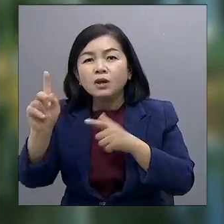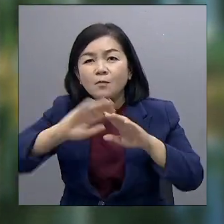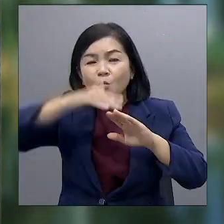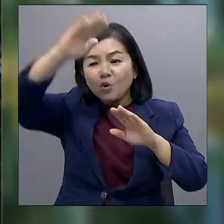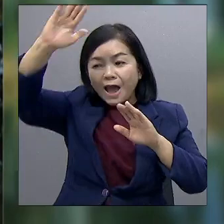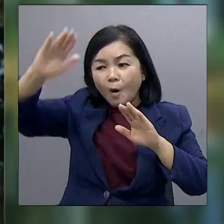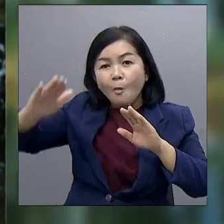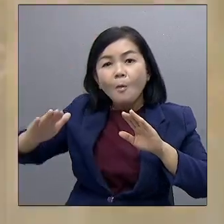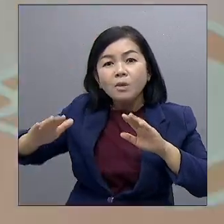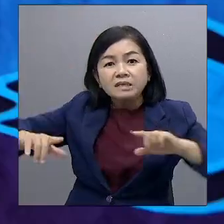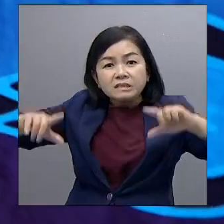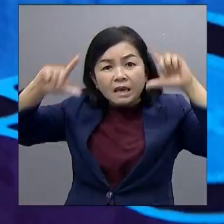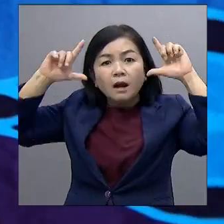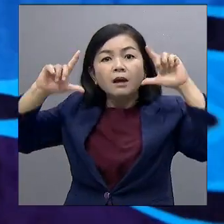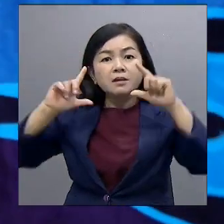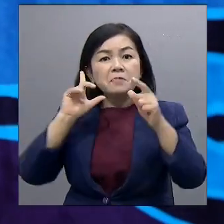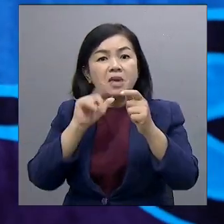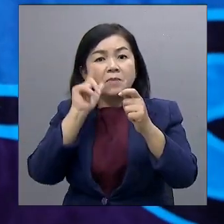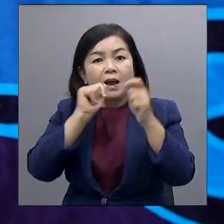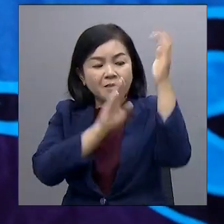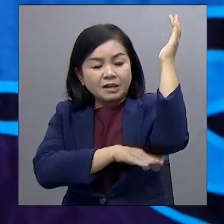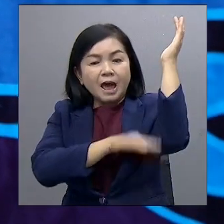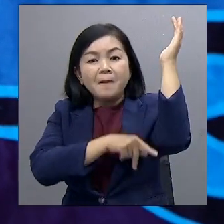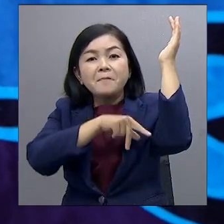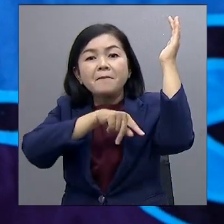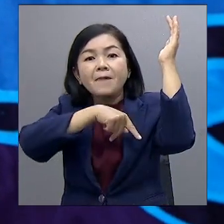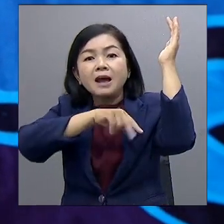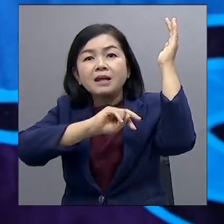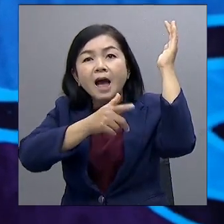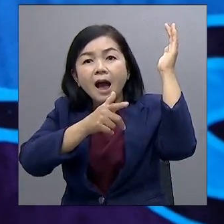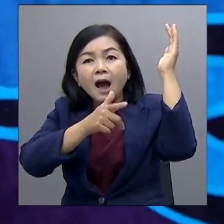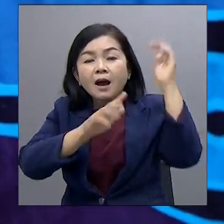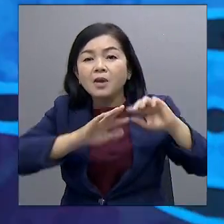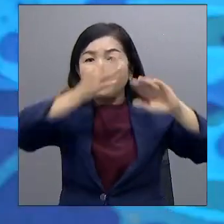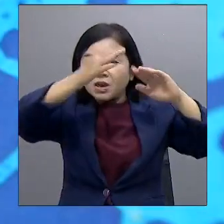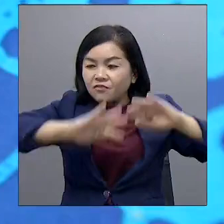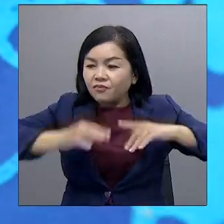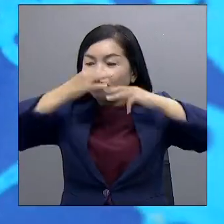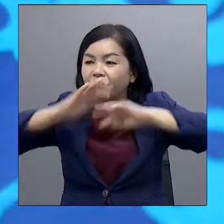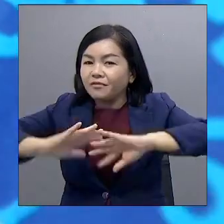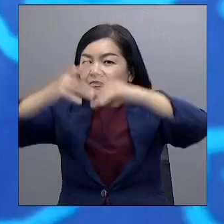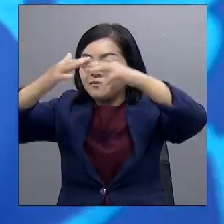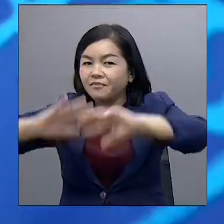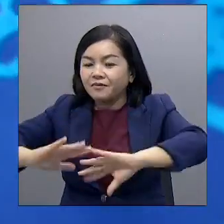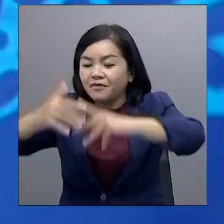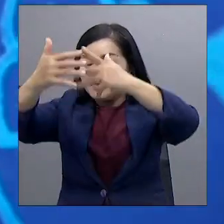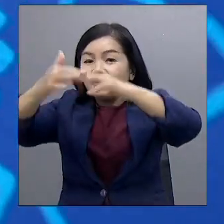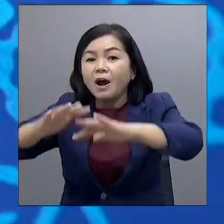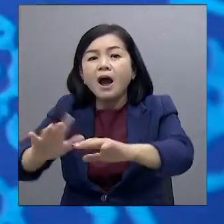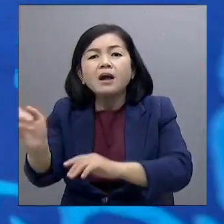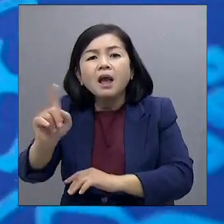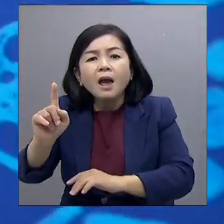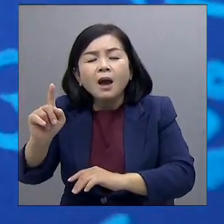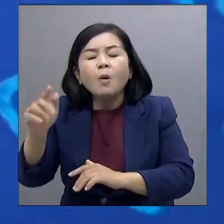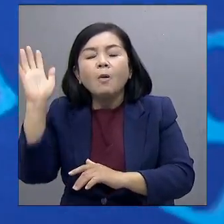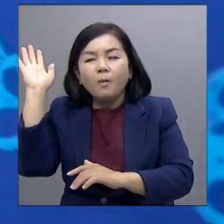หมอบเนี่ยเป็นสัญลักษณ์ของอำเภอเมืองแล้วก็อ่าลายคลื่นลายคลื่นเนี่ยแสดงให้เห็นว่าจังหวัดพังงาเรา